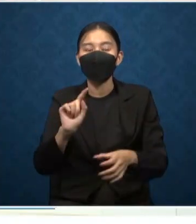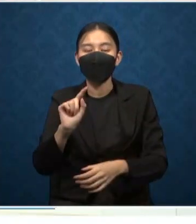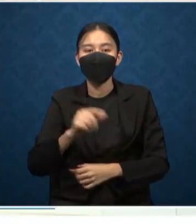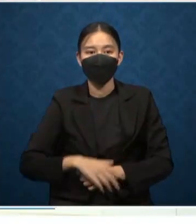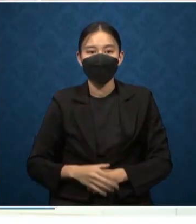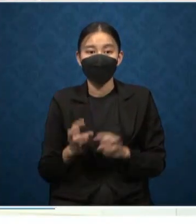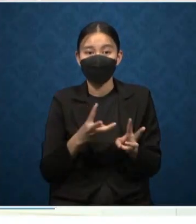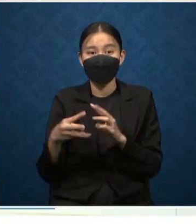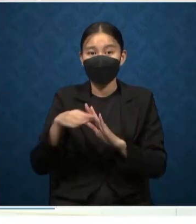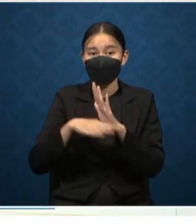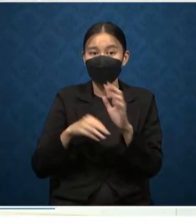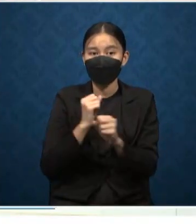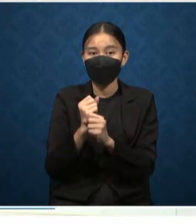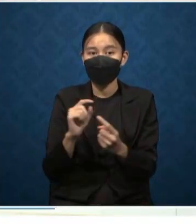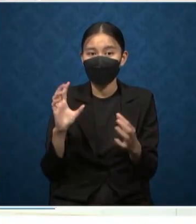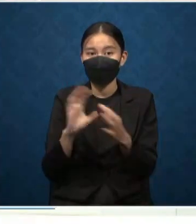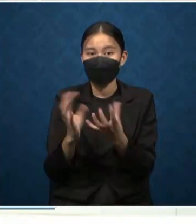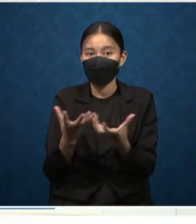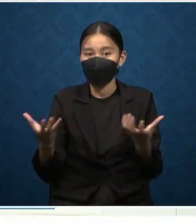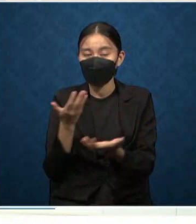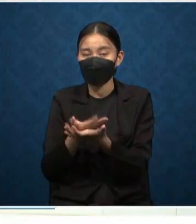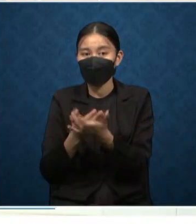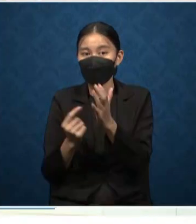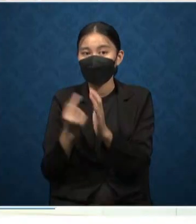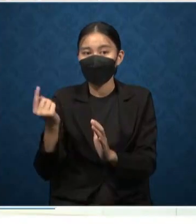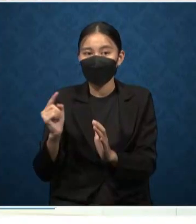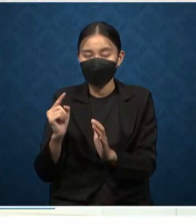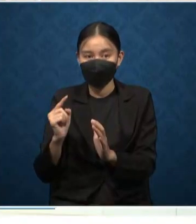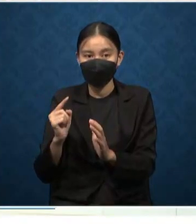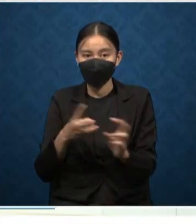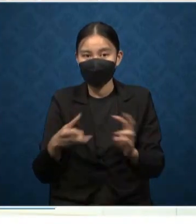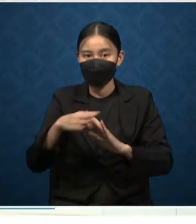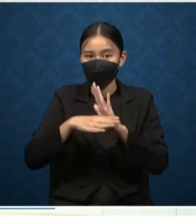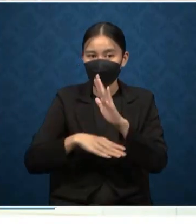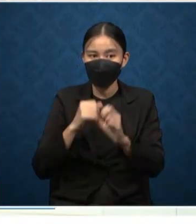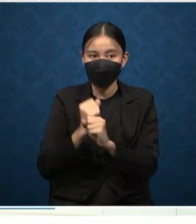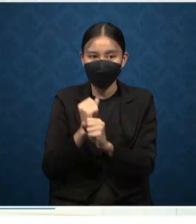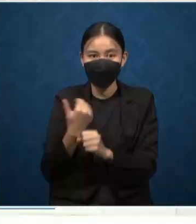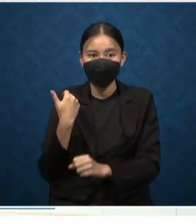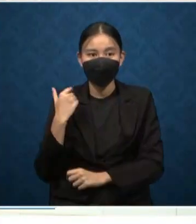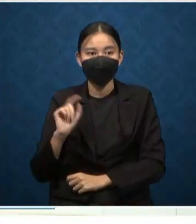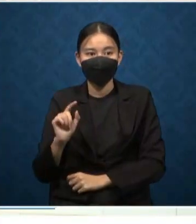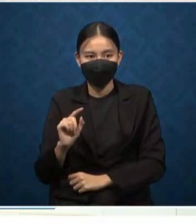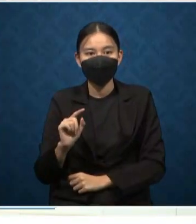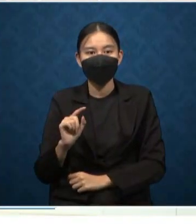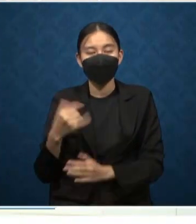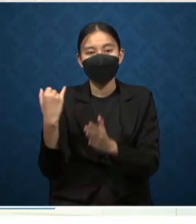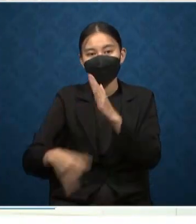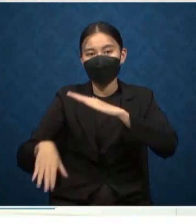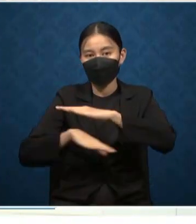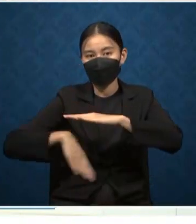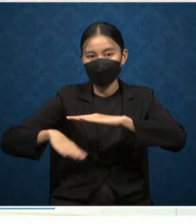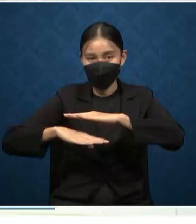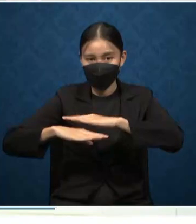ในการเดมเนนการเกี่ยวกัสรบสินจุเริ่ต้นของการเดมเนินการก็คือว่าหนึ่จะต้องมีประเด็ควผดมูลฐาน